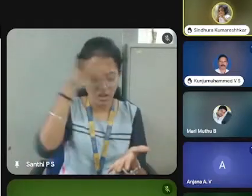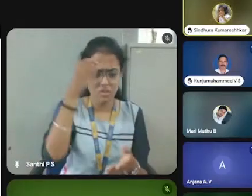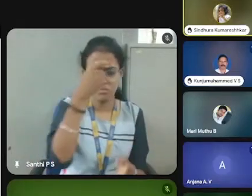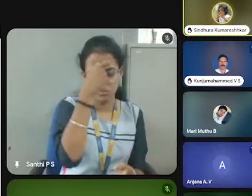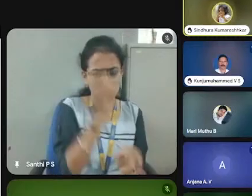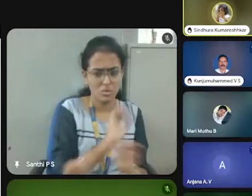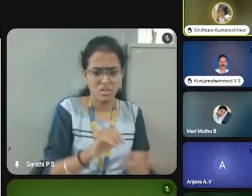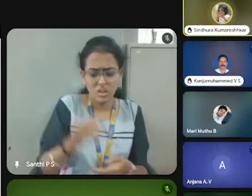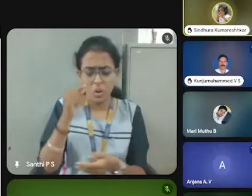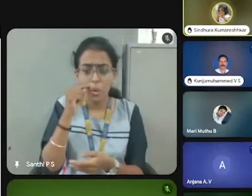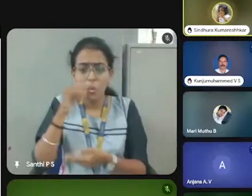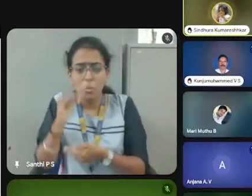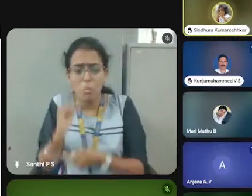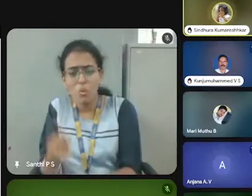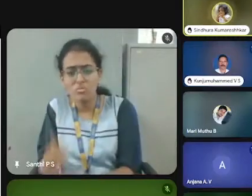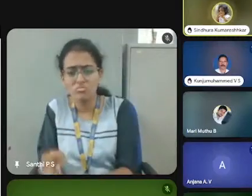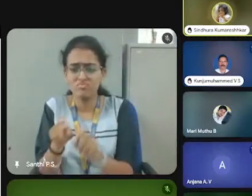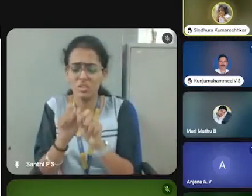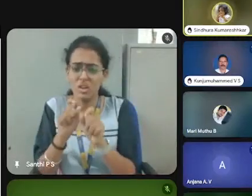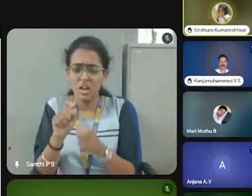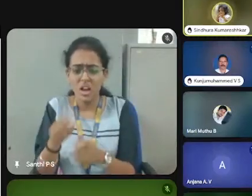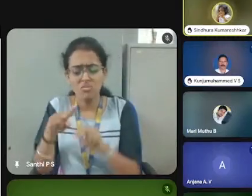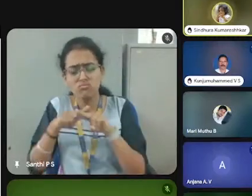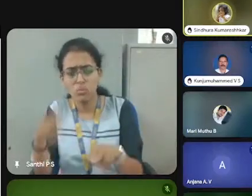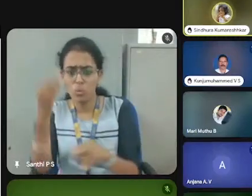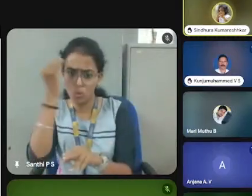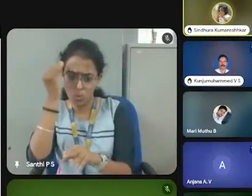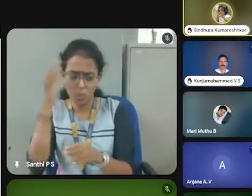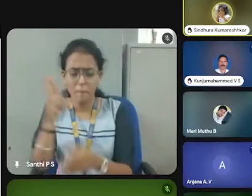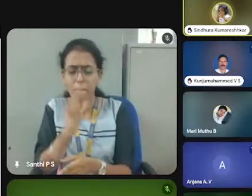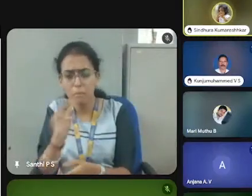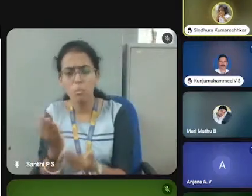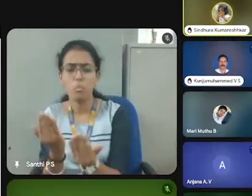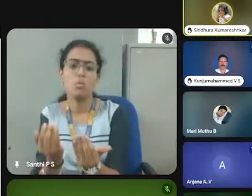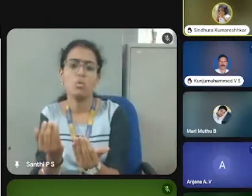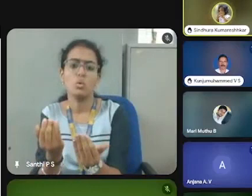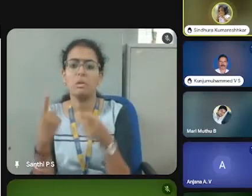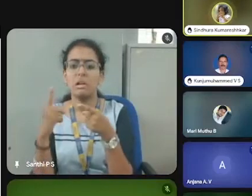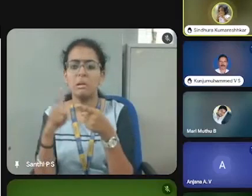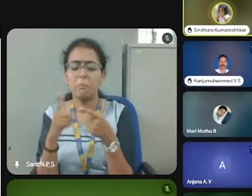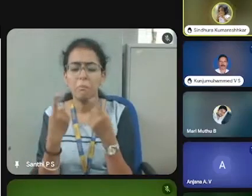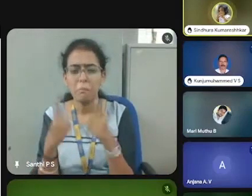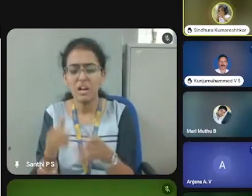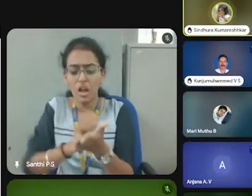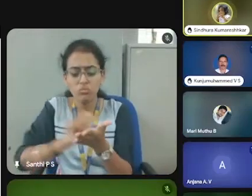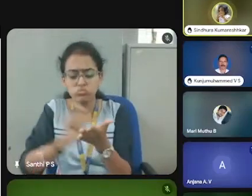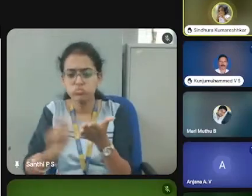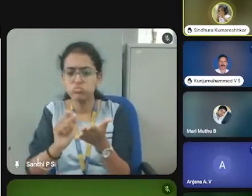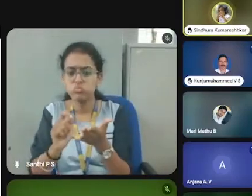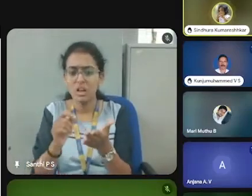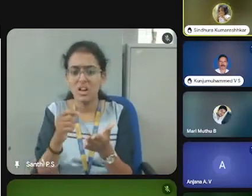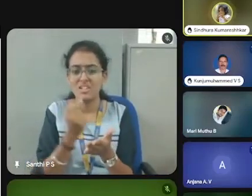മോനാണെങ്കിൽ ഓറലി എല്ലാം ഓക്കെയാണ്, അവന് എല്ലാ കാര്യങ്ങളും അറിയാം, പറയാനും ഒക്കെ പറ്റുന്നുണ്ട്. പക്ഷേ അവൻ എഴുതത്തില്ല, പെൻസിൽ